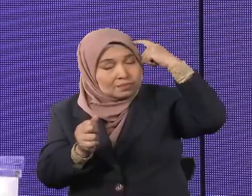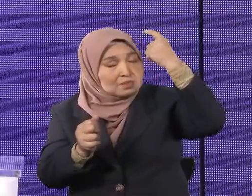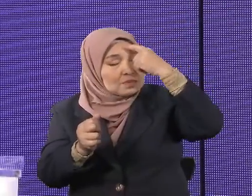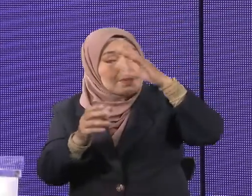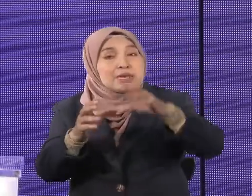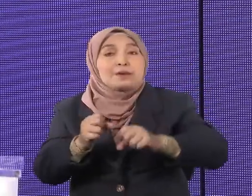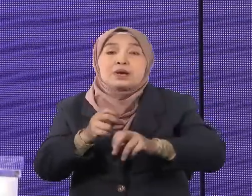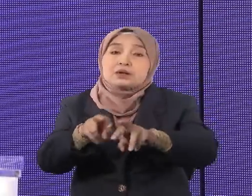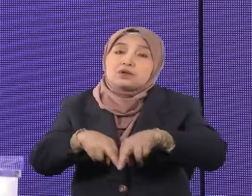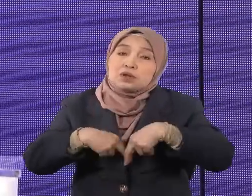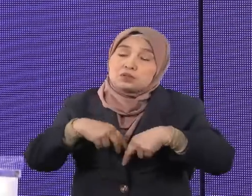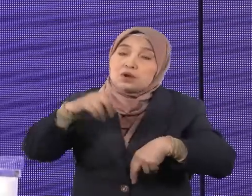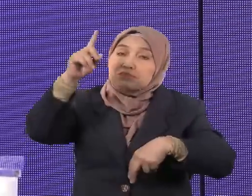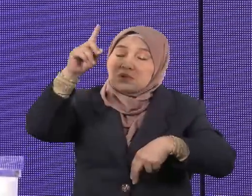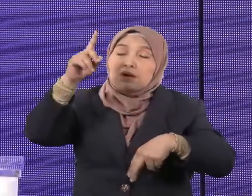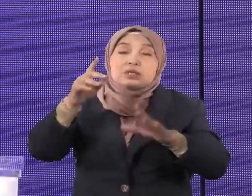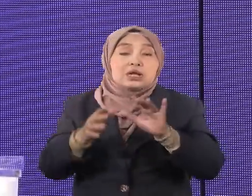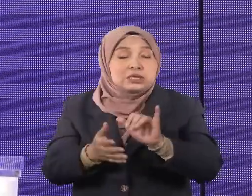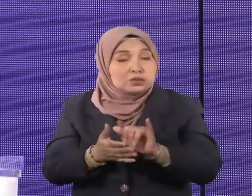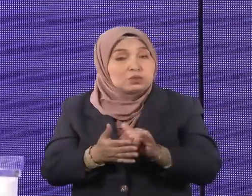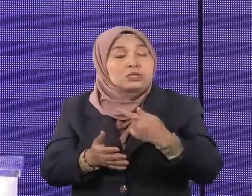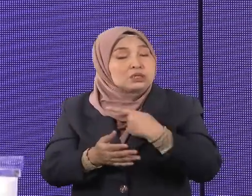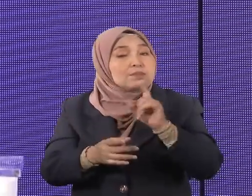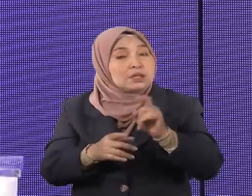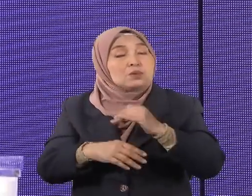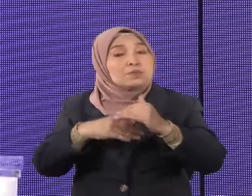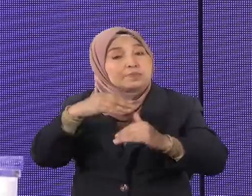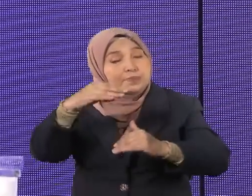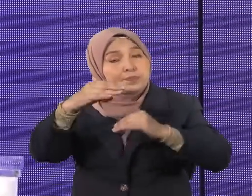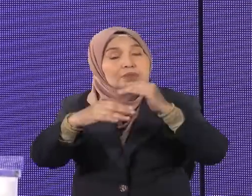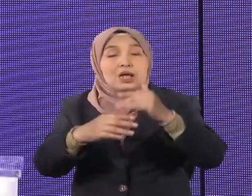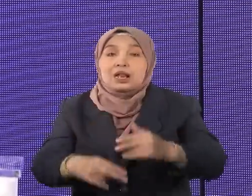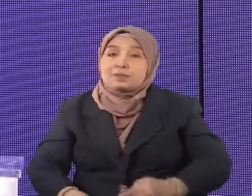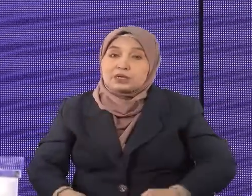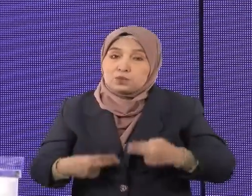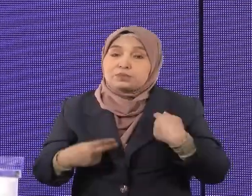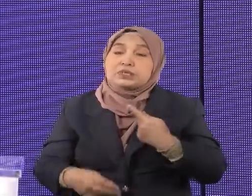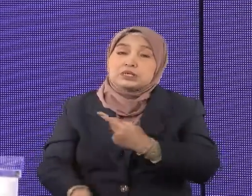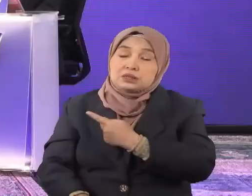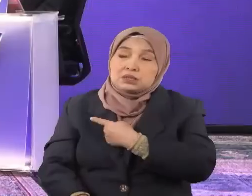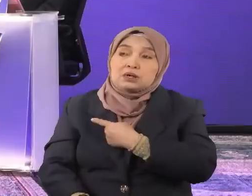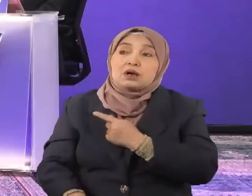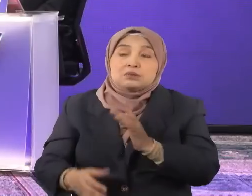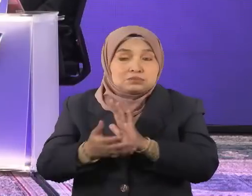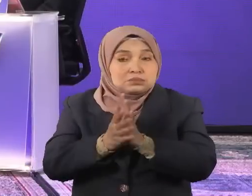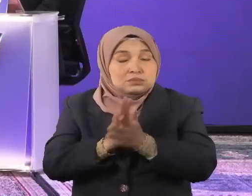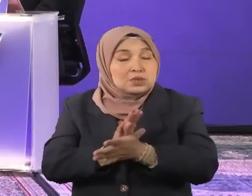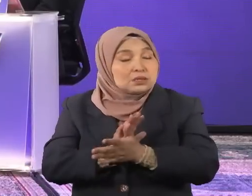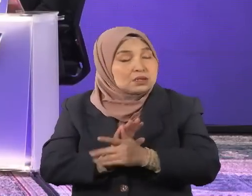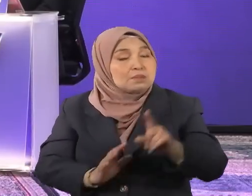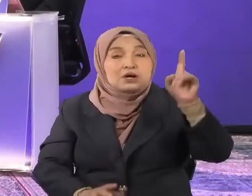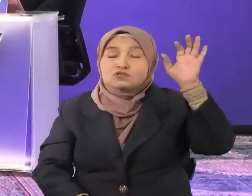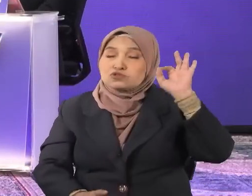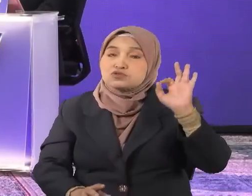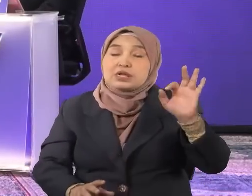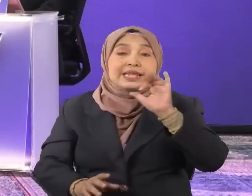redha Allah SWT. Dan itu juga yang kita perlu bina. Betul, ya, dalam kehidupan kita ni Ustaz. Jadi subhanallah, rasa tak